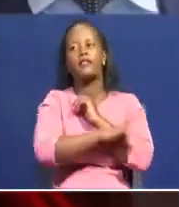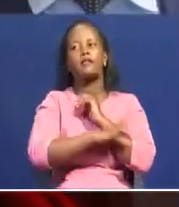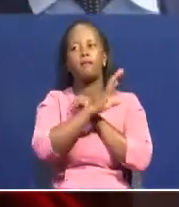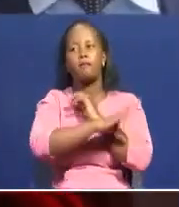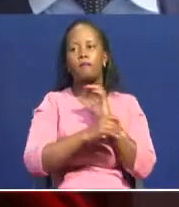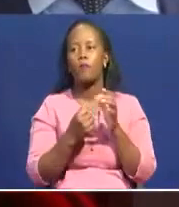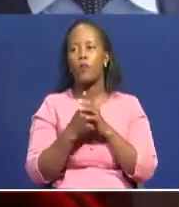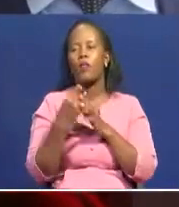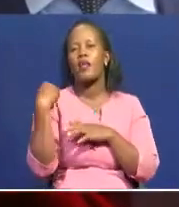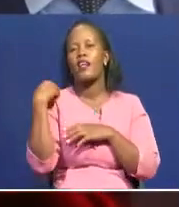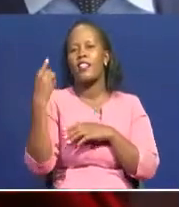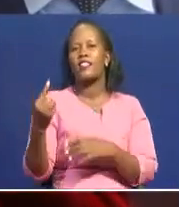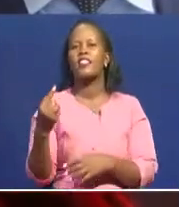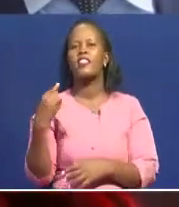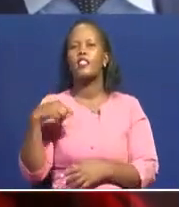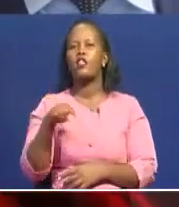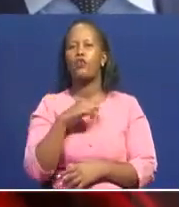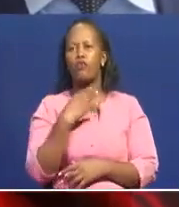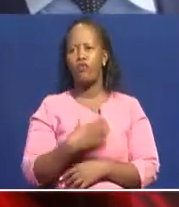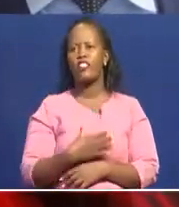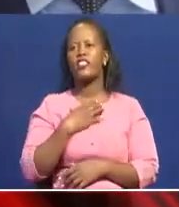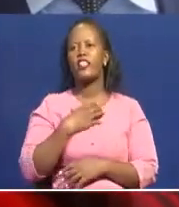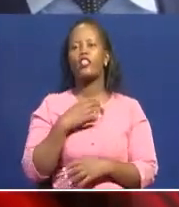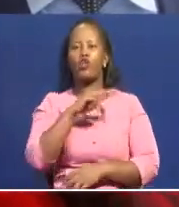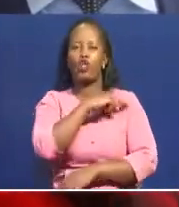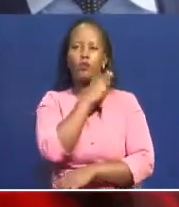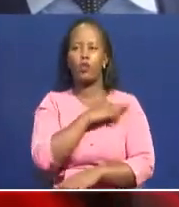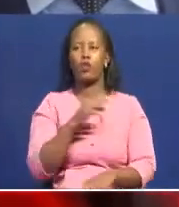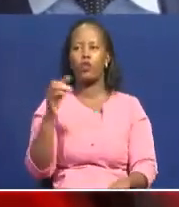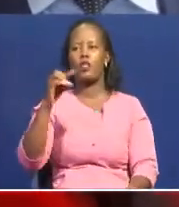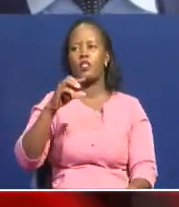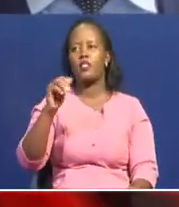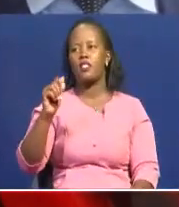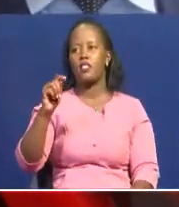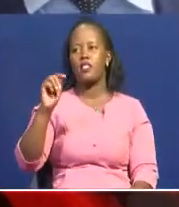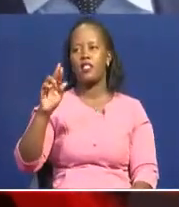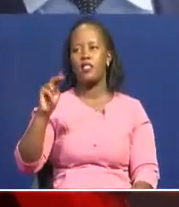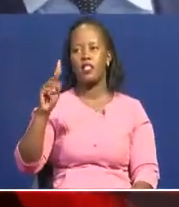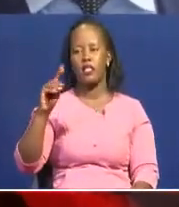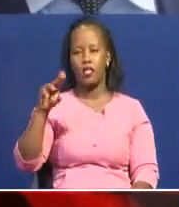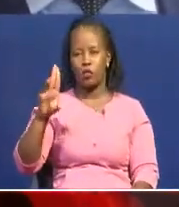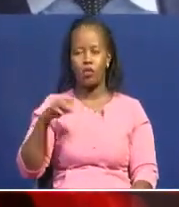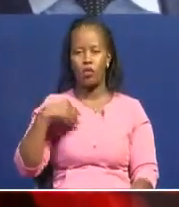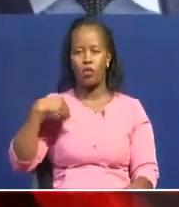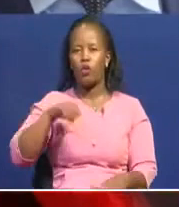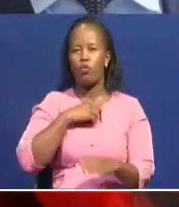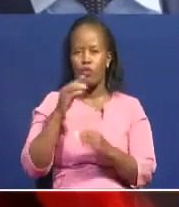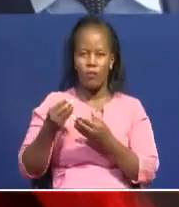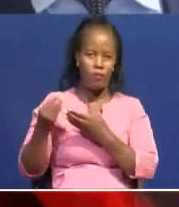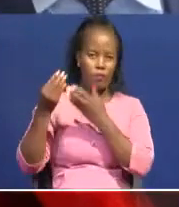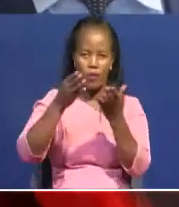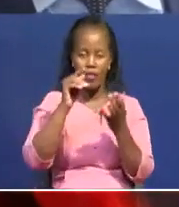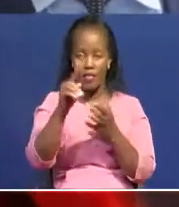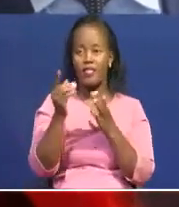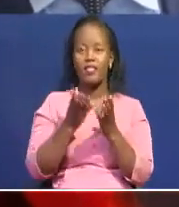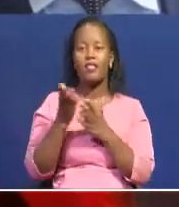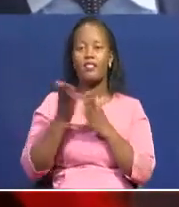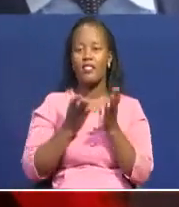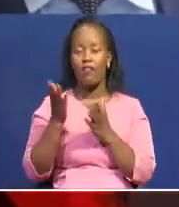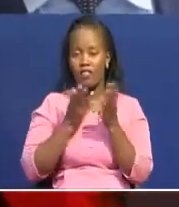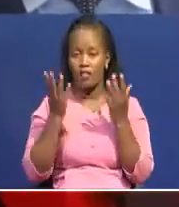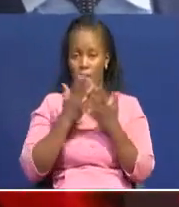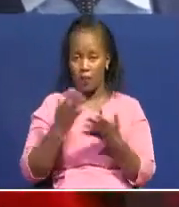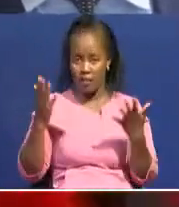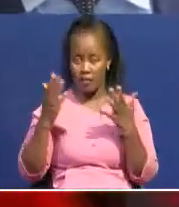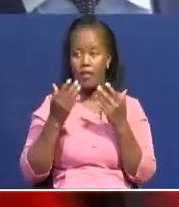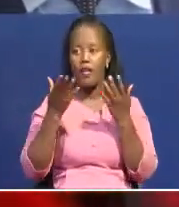Juzi tulienda kule Katondo hospitali, tukafanya ile kazi, tukapeleka kule hizi mashini kama hizi. Sasa huduma za Katondo